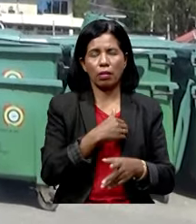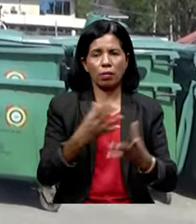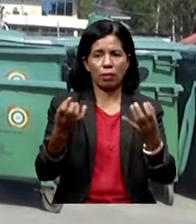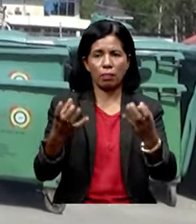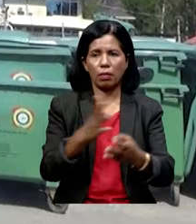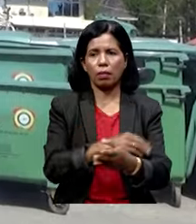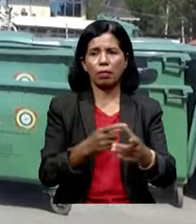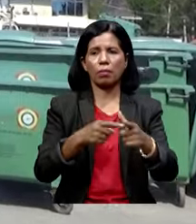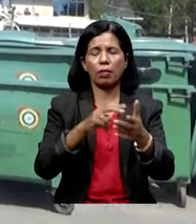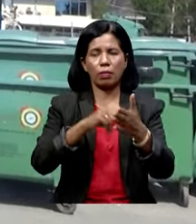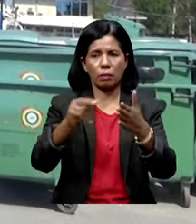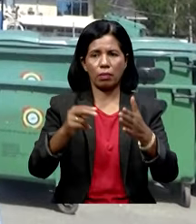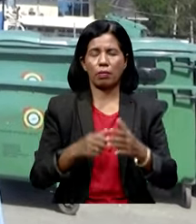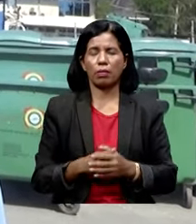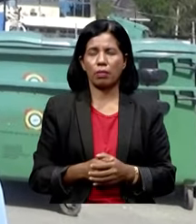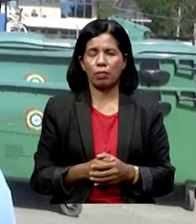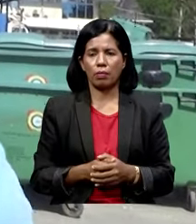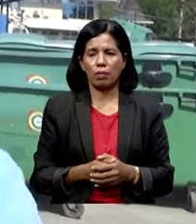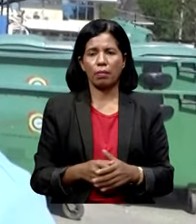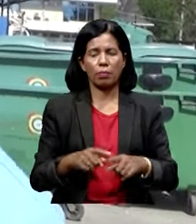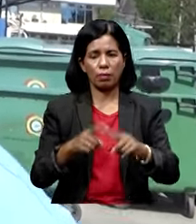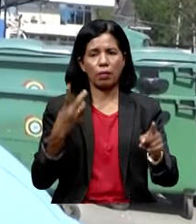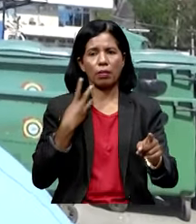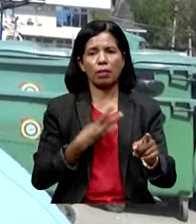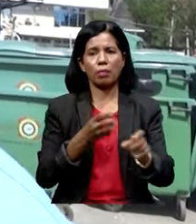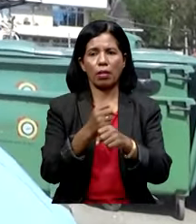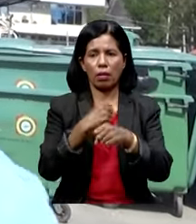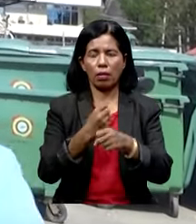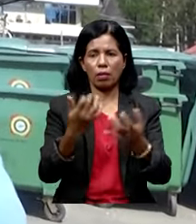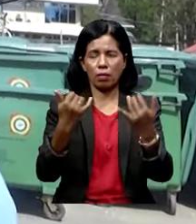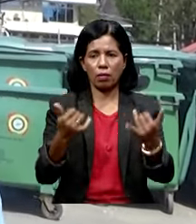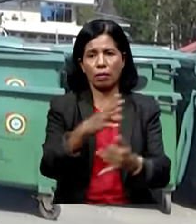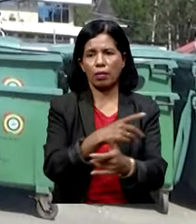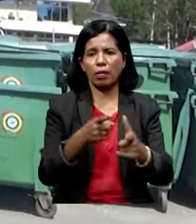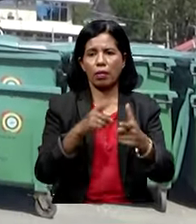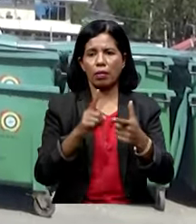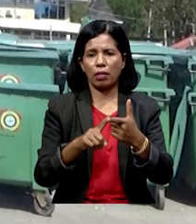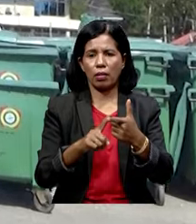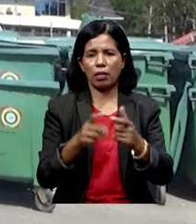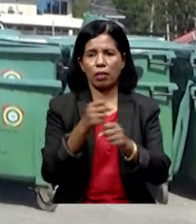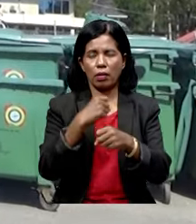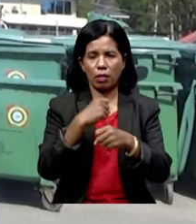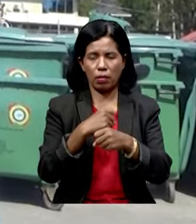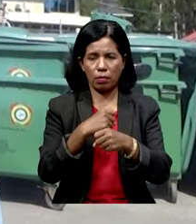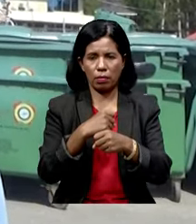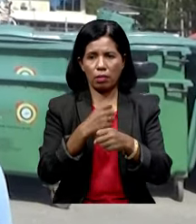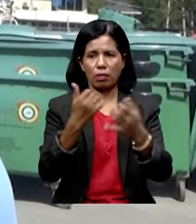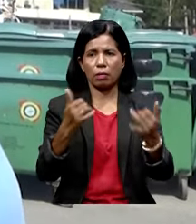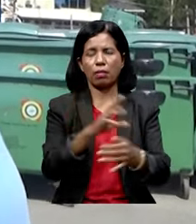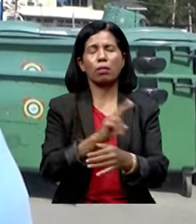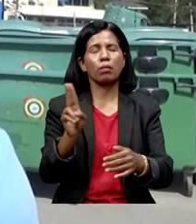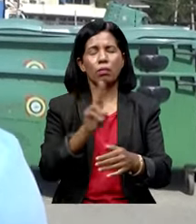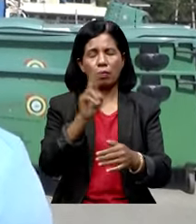sedap tu ni nung. Mai be kami halu datang operasan. I halu mus halu datang. Kususau